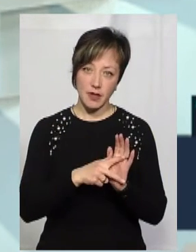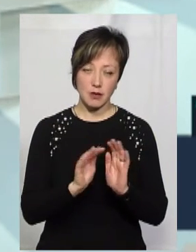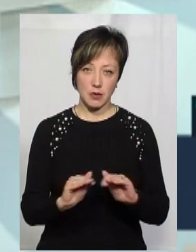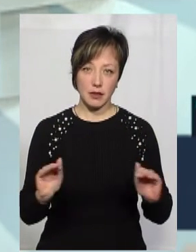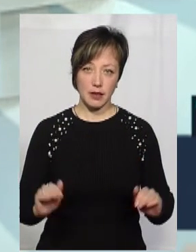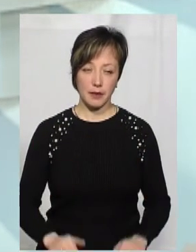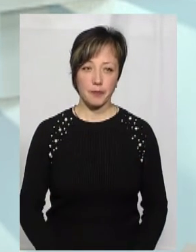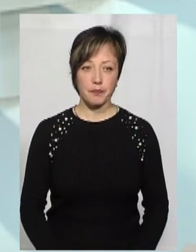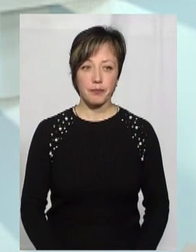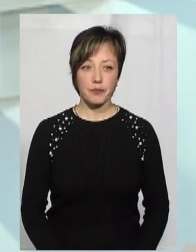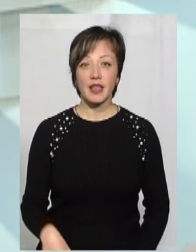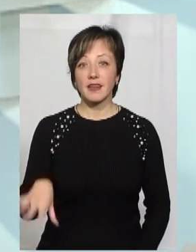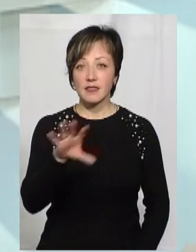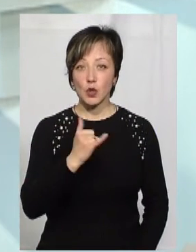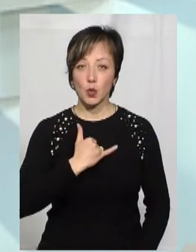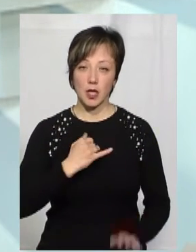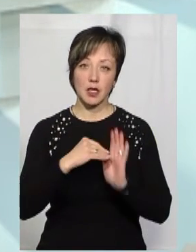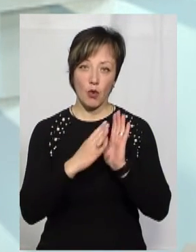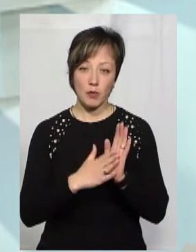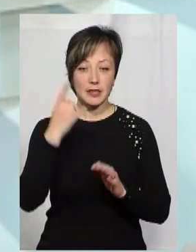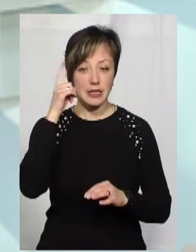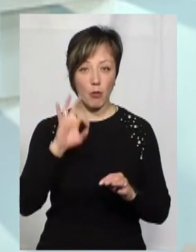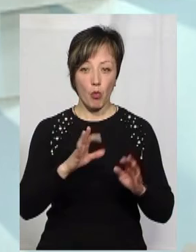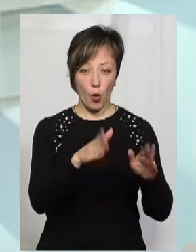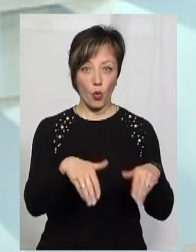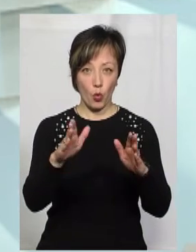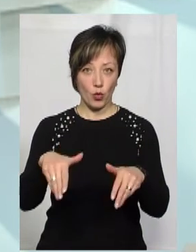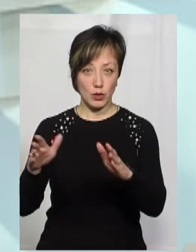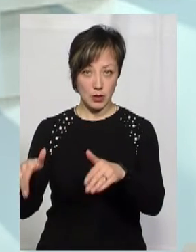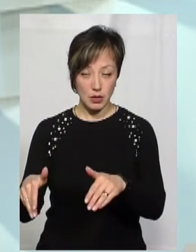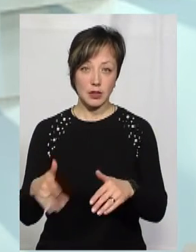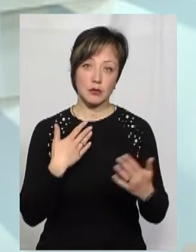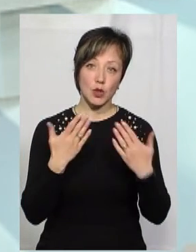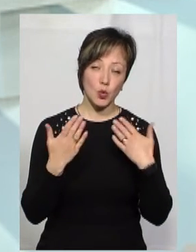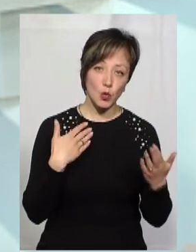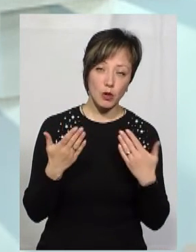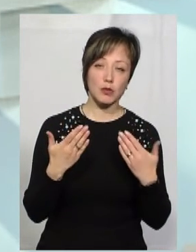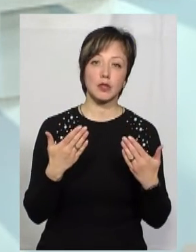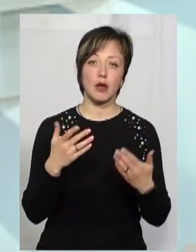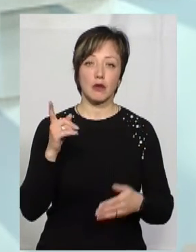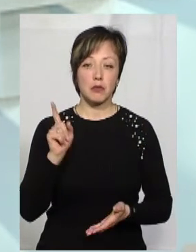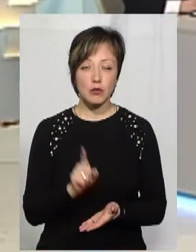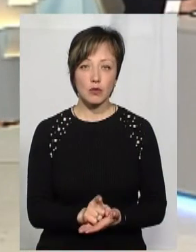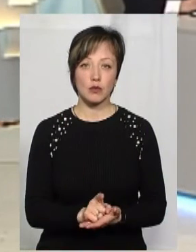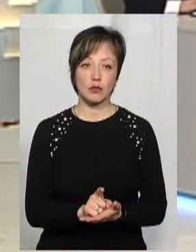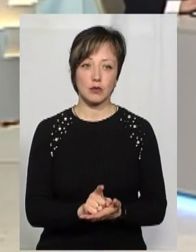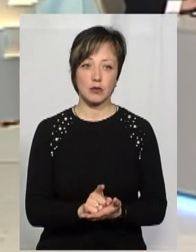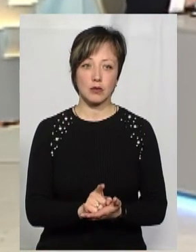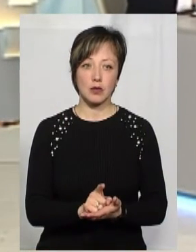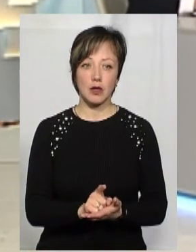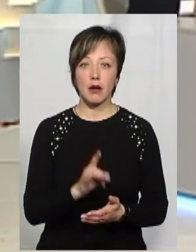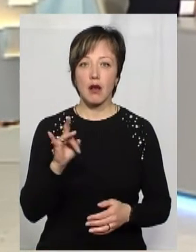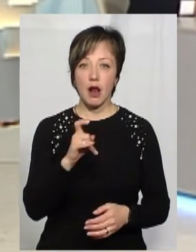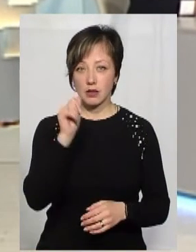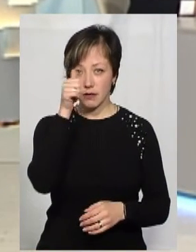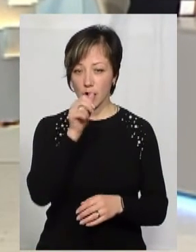22-28. Але вони всі в нас на обліку, ми знаємо про них, тому що ми спілкуємося з ними, ми мусимо мінімум один раз в рік